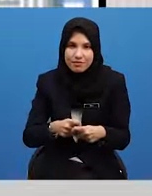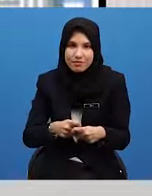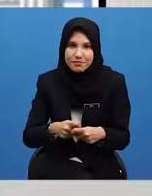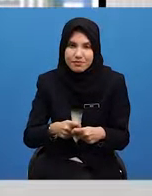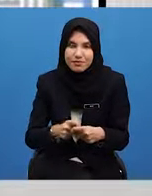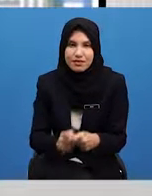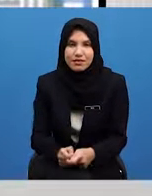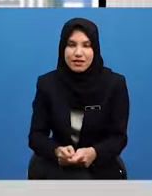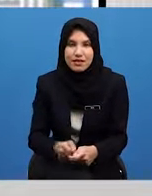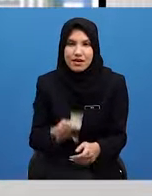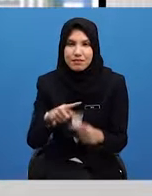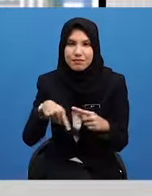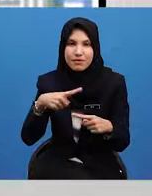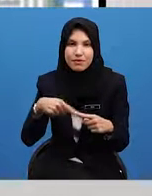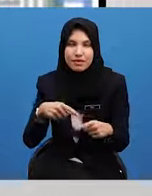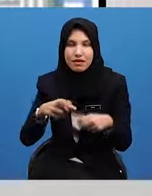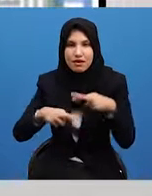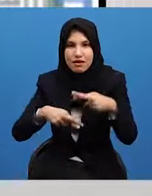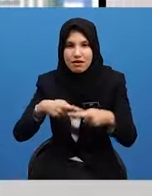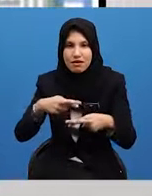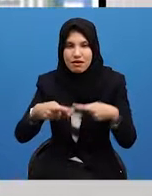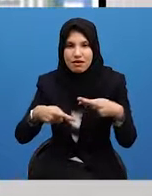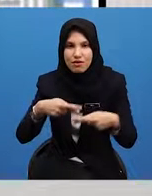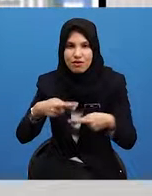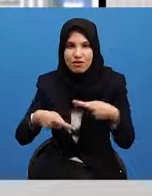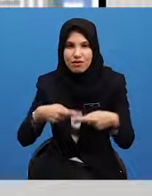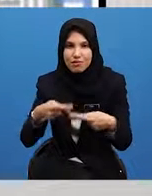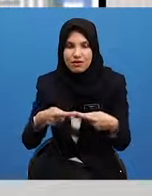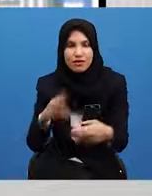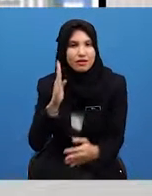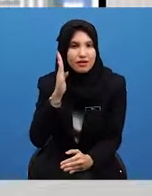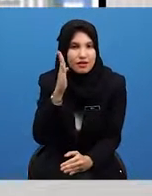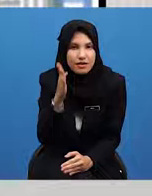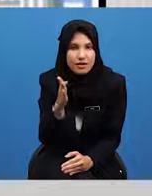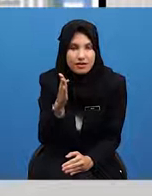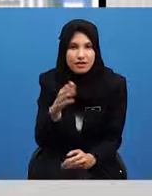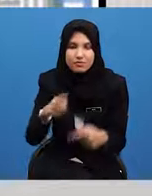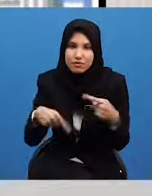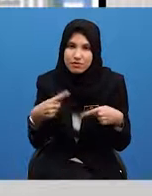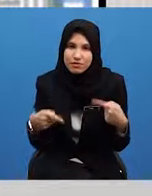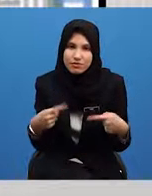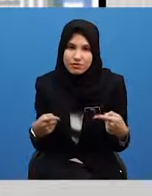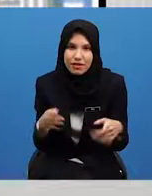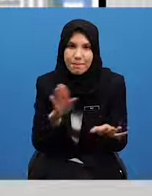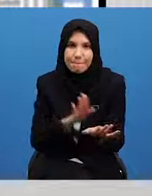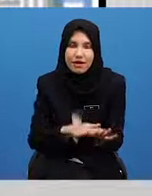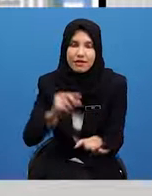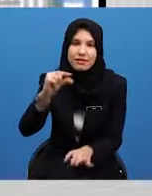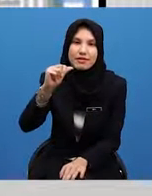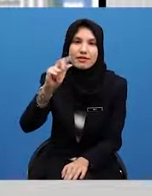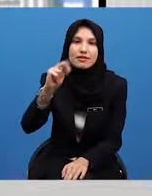apabila roda yang beralur ini akan berputar pada